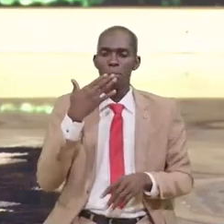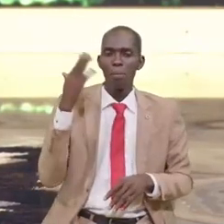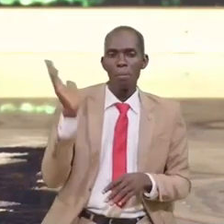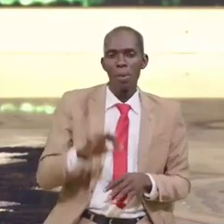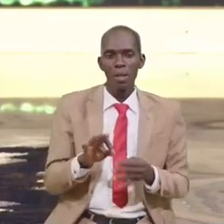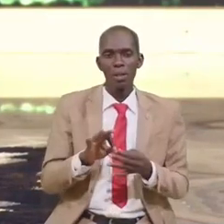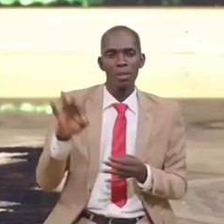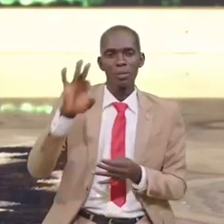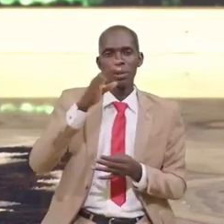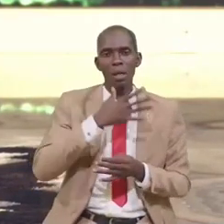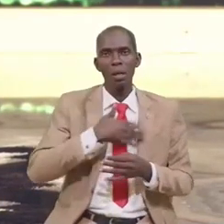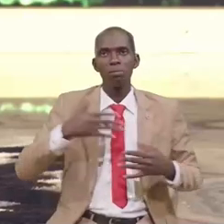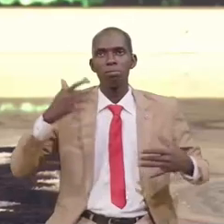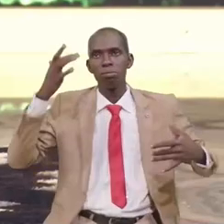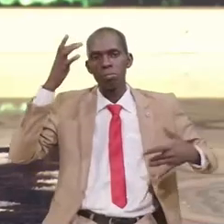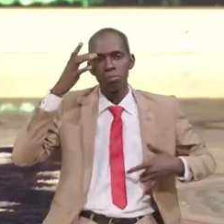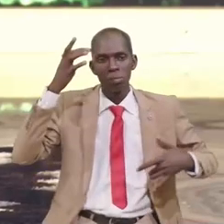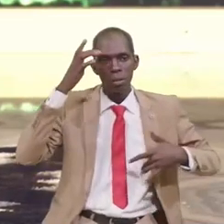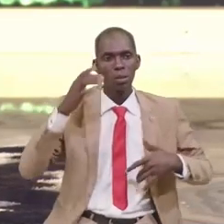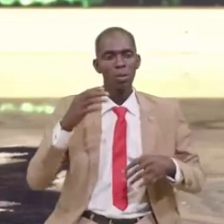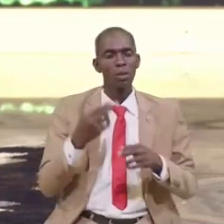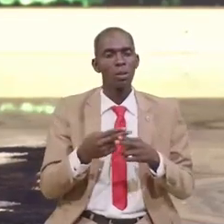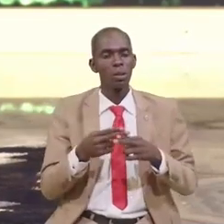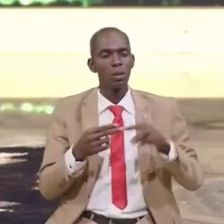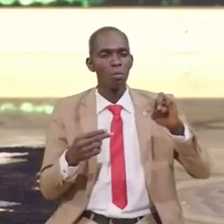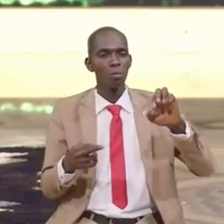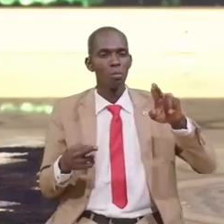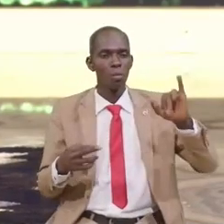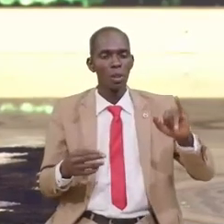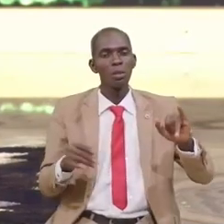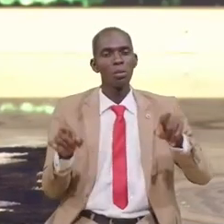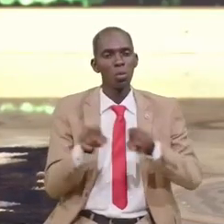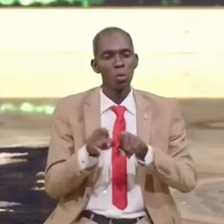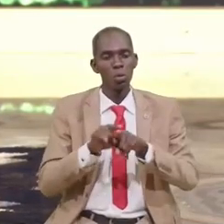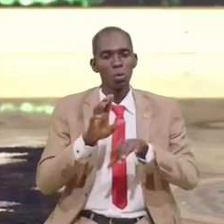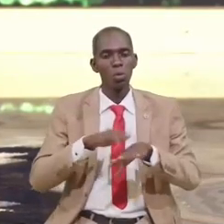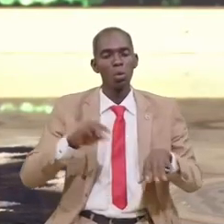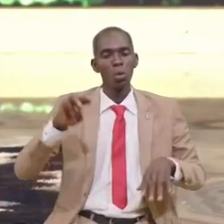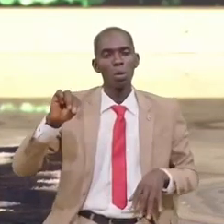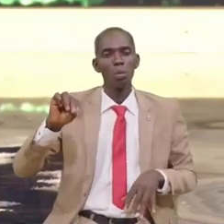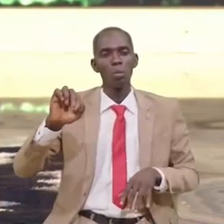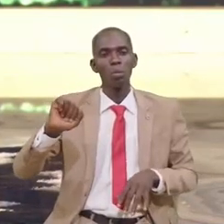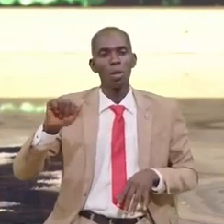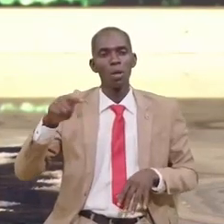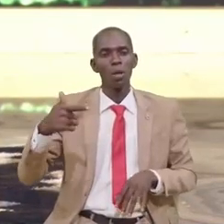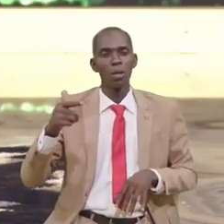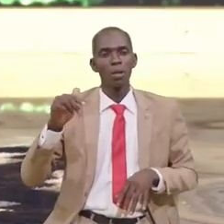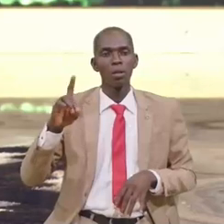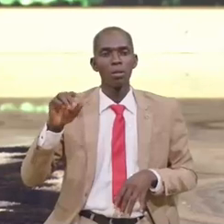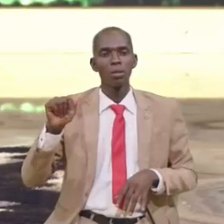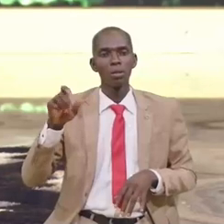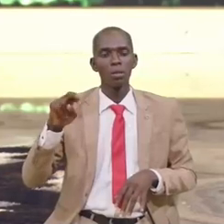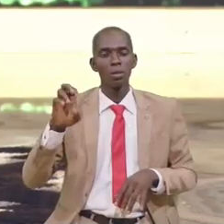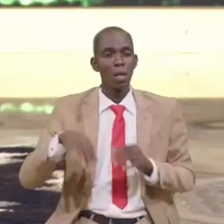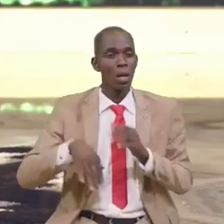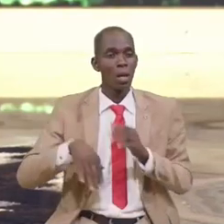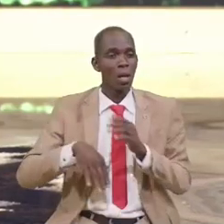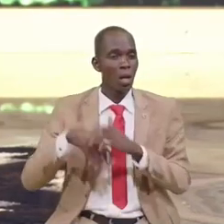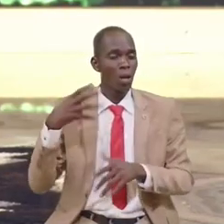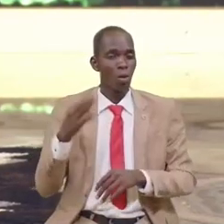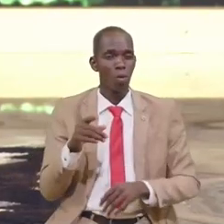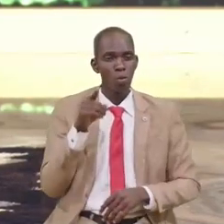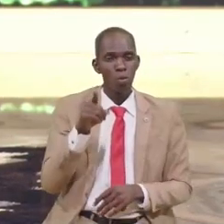et de maladies, Marie dite de Magdala, de laquelle étaient sortis sept